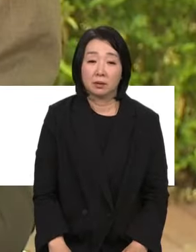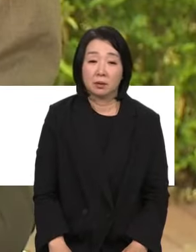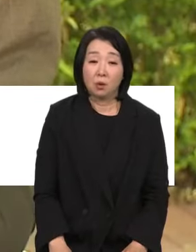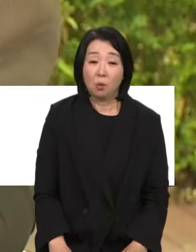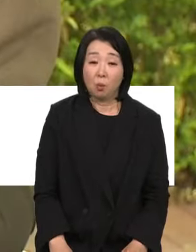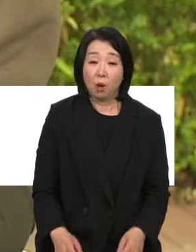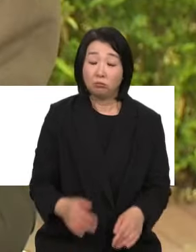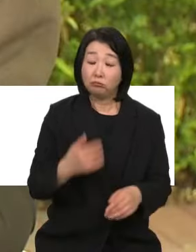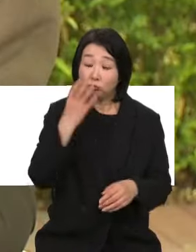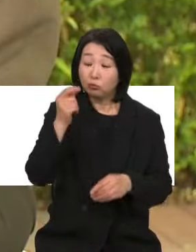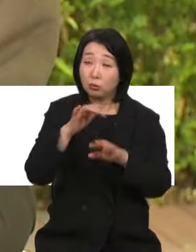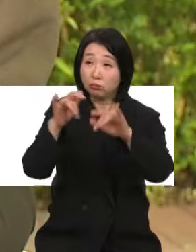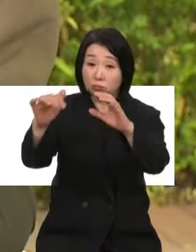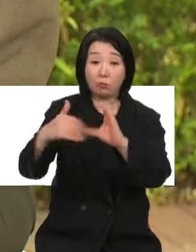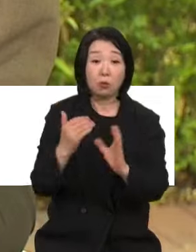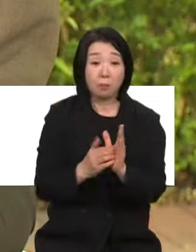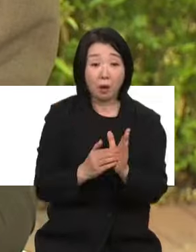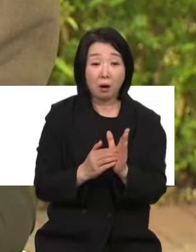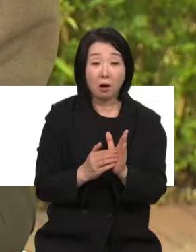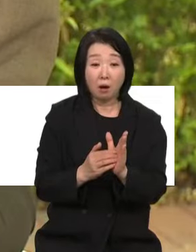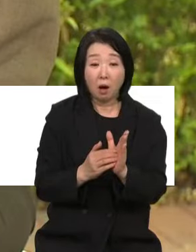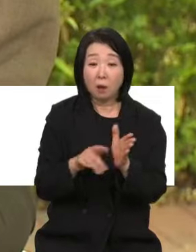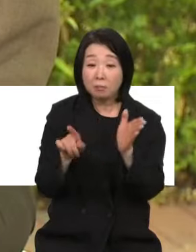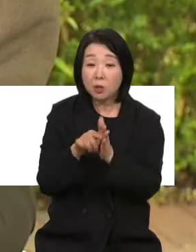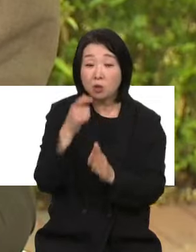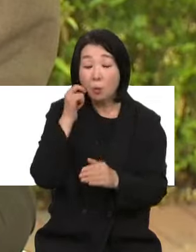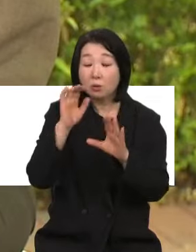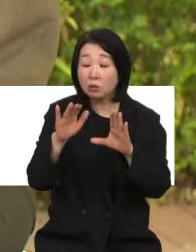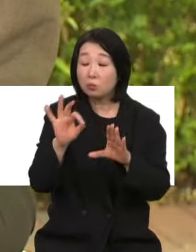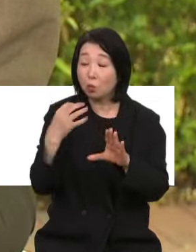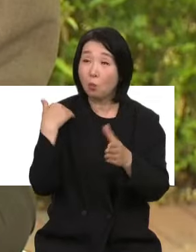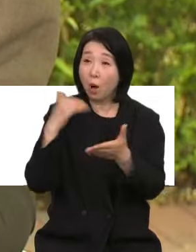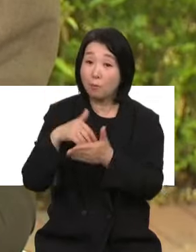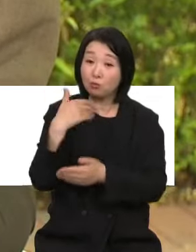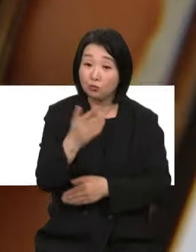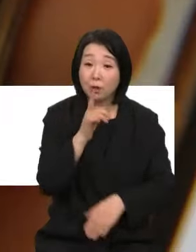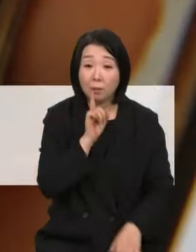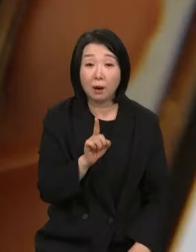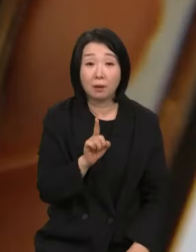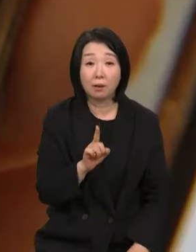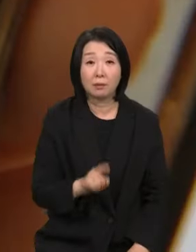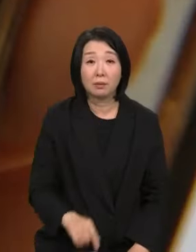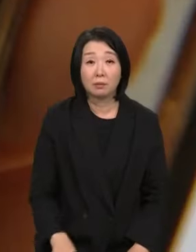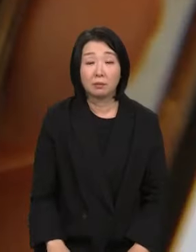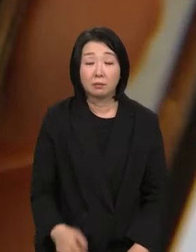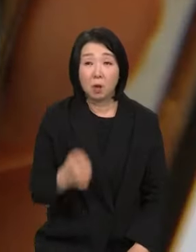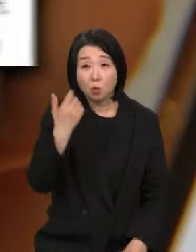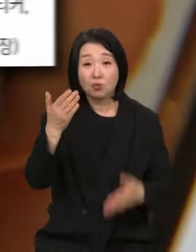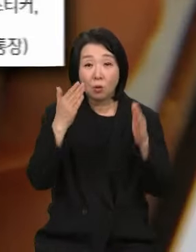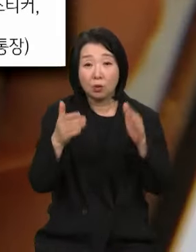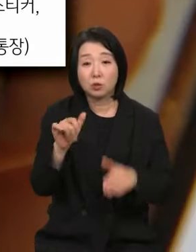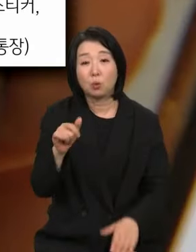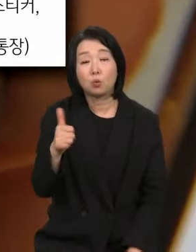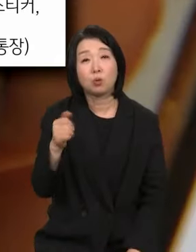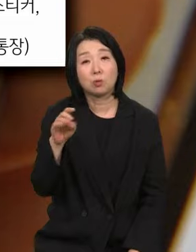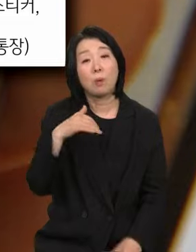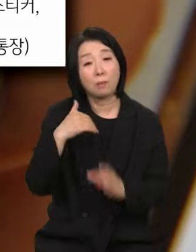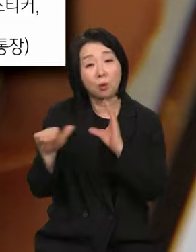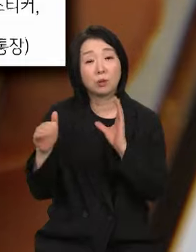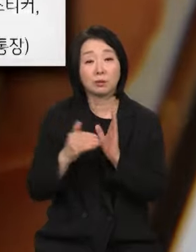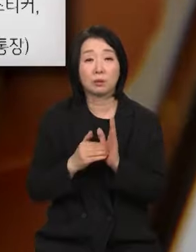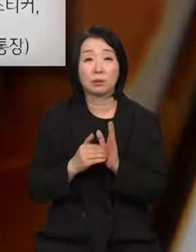보더라고요 당당하게 아 못믿겠으면 지금 바로 해주겠다 개월치 55만 원을